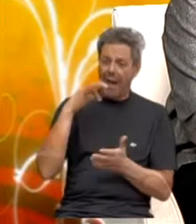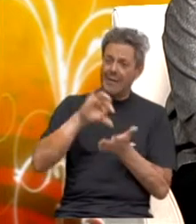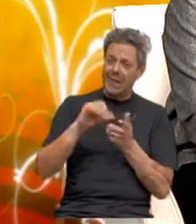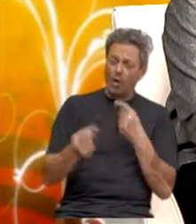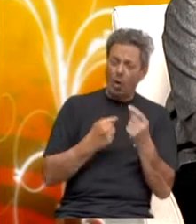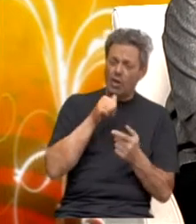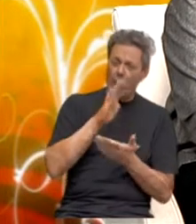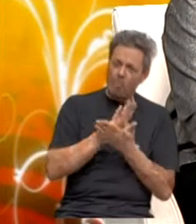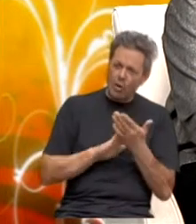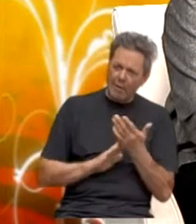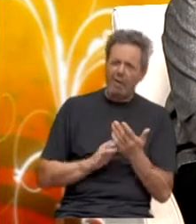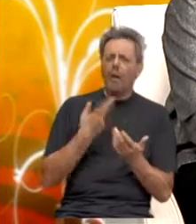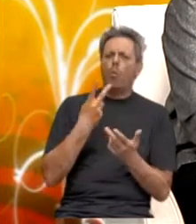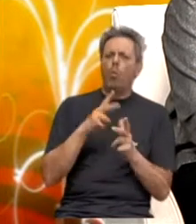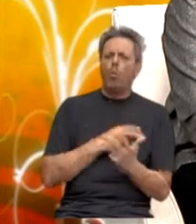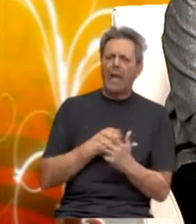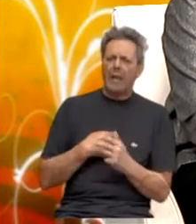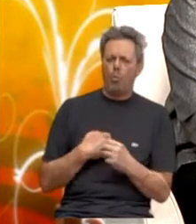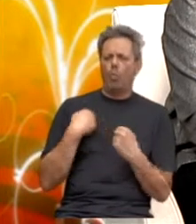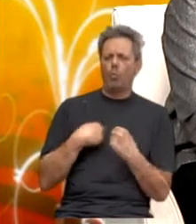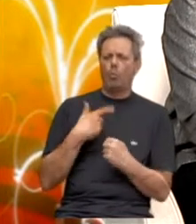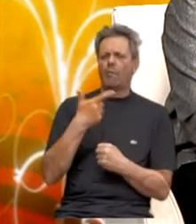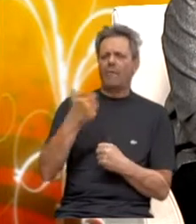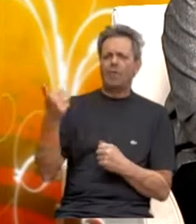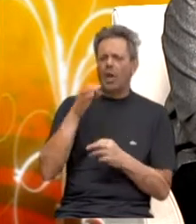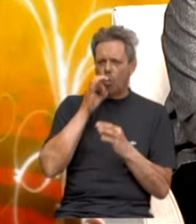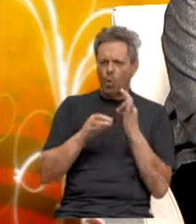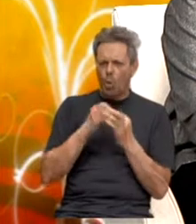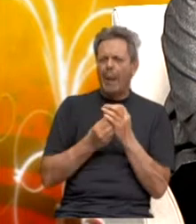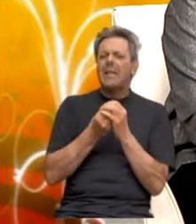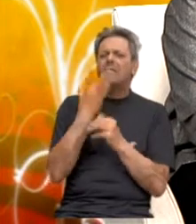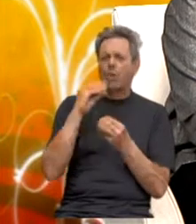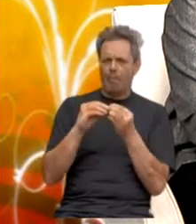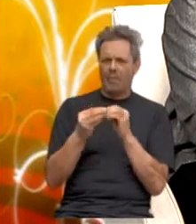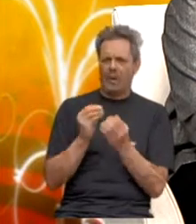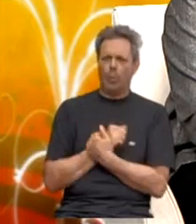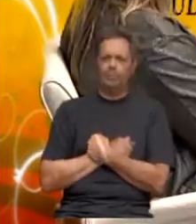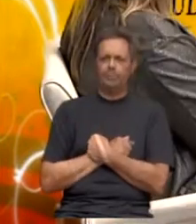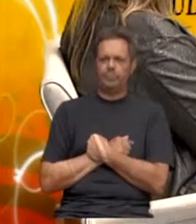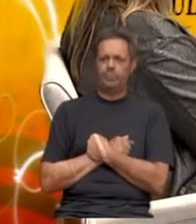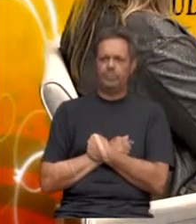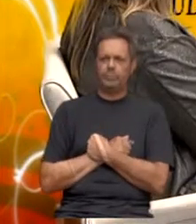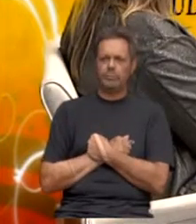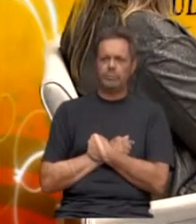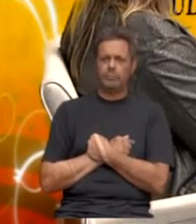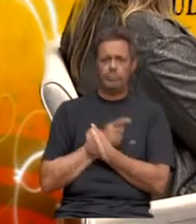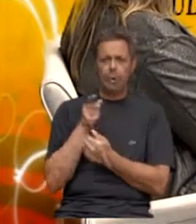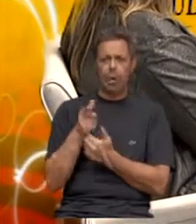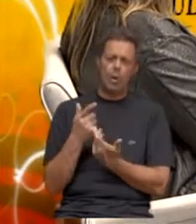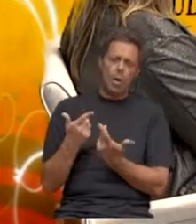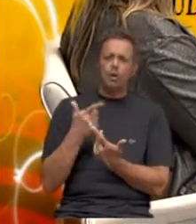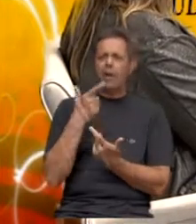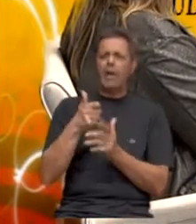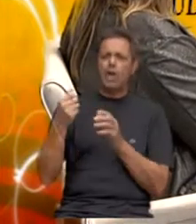i početak je zapravo u Zagrebu u subotu 26. rujna na Cvjetnom trgu. To što je 26. rujna na